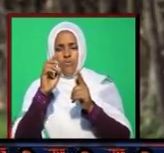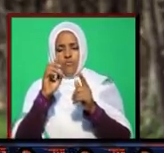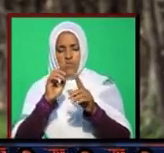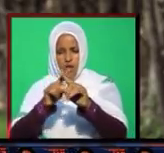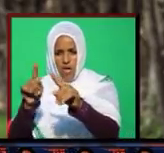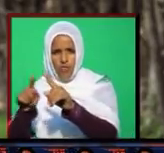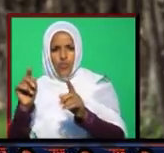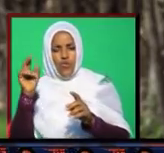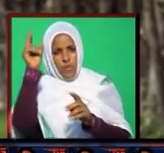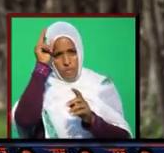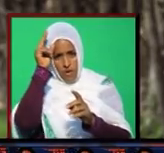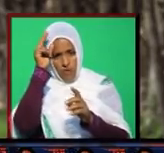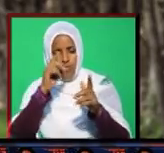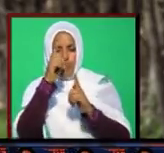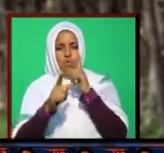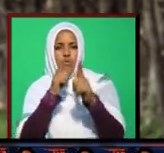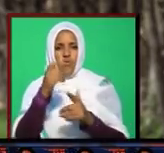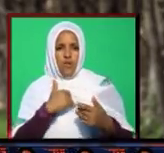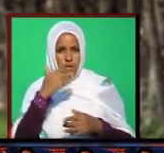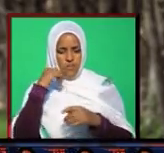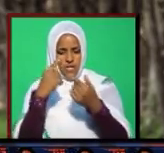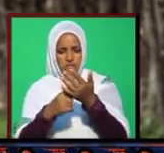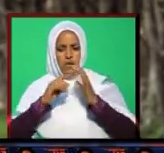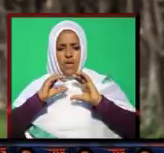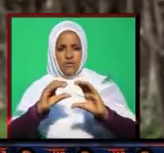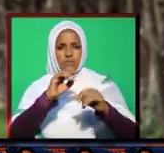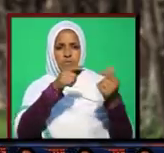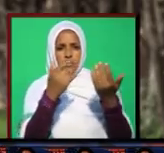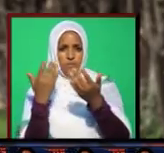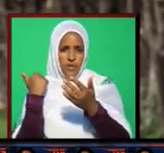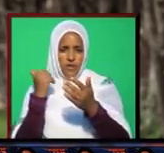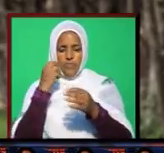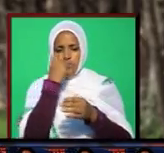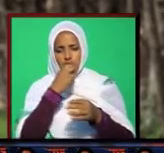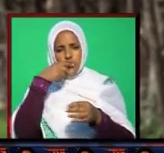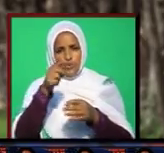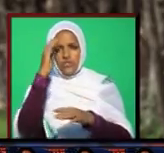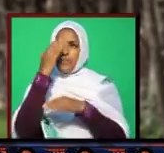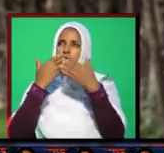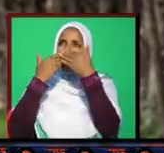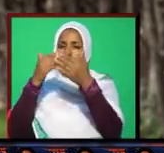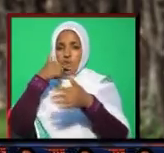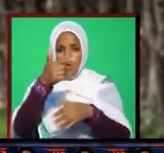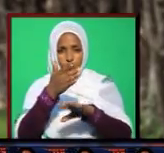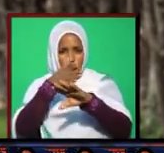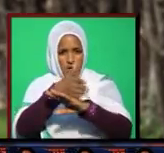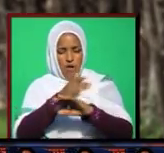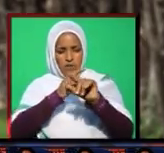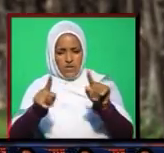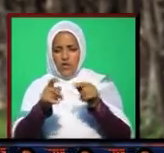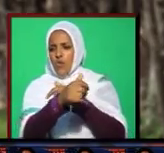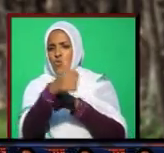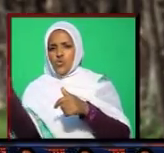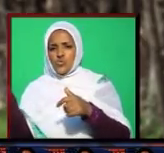የተለያዩ የብሔር ቋንቋዎች ነበሩ። በእነዚህ ቋንቋዎች ሁሉ ያስተምር እንደነበረ በልሳኖች እናገራለሁና እግዚአብሔርን አመሰግናለሁ ካለ